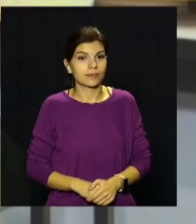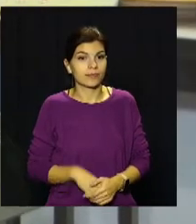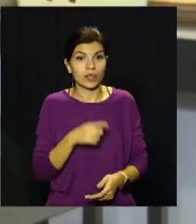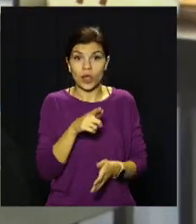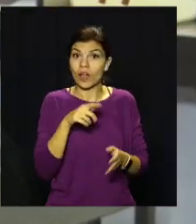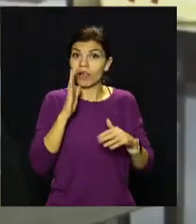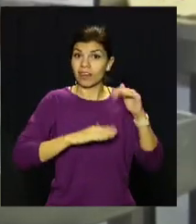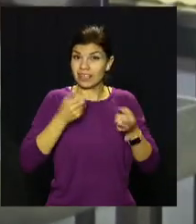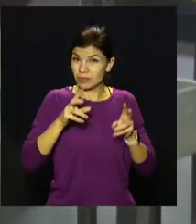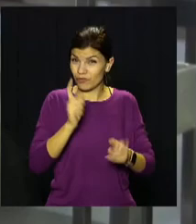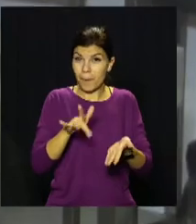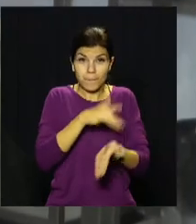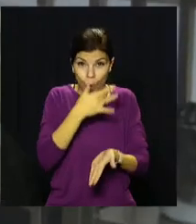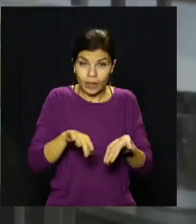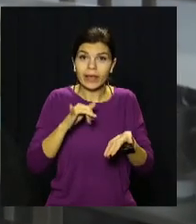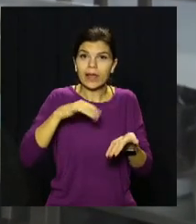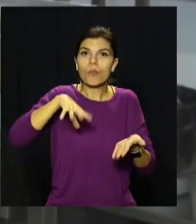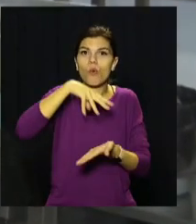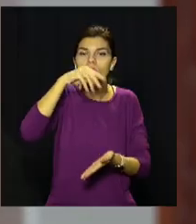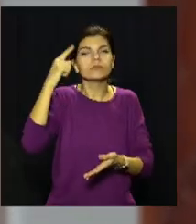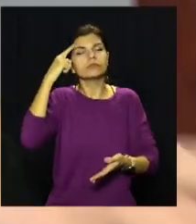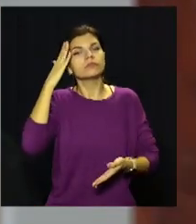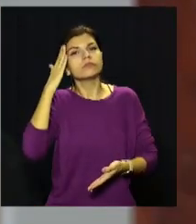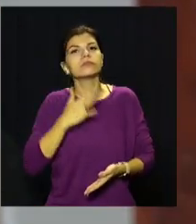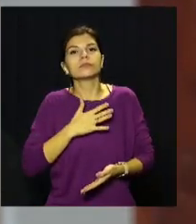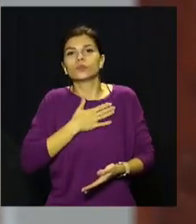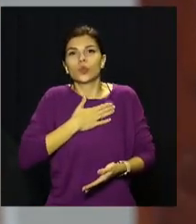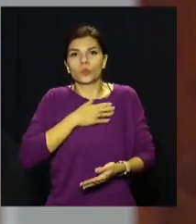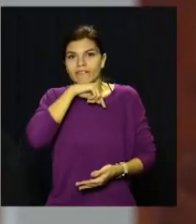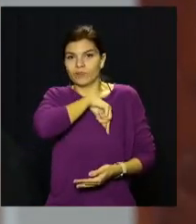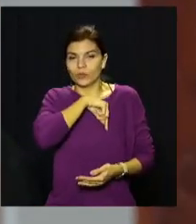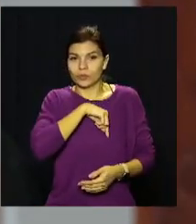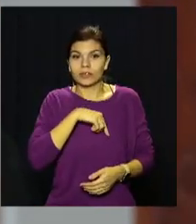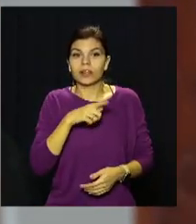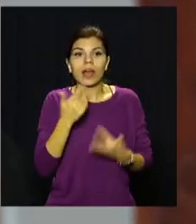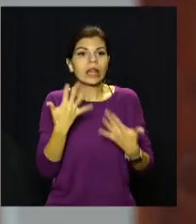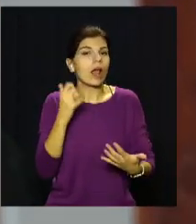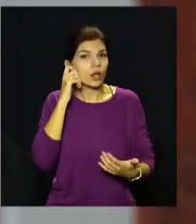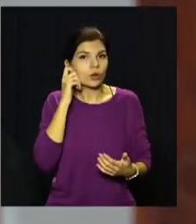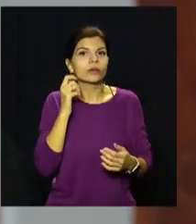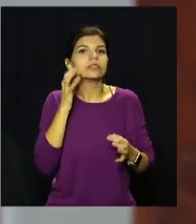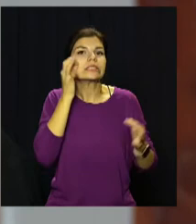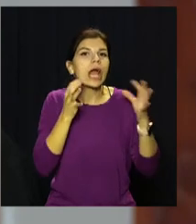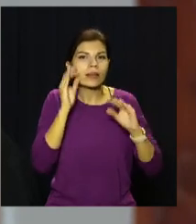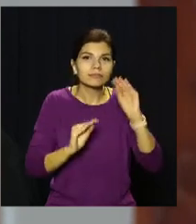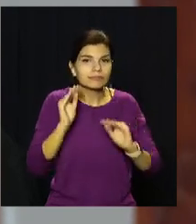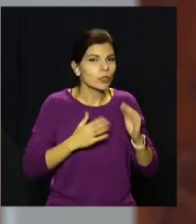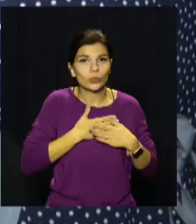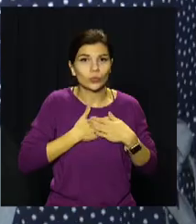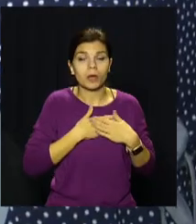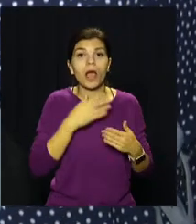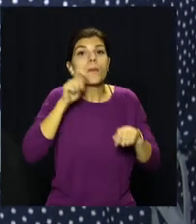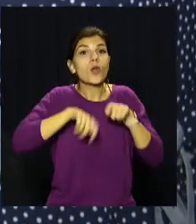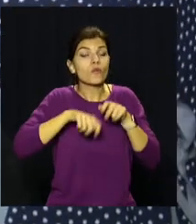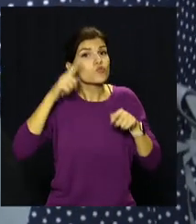Бухгалтер за спеціальністю та кондитер за покликанням. Пані Тетяна вже впродовж кількох років живе солодкою справою. Аби перевірити свої